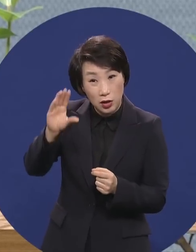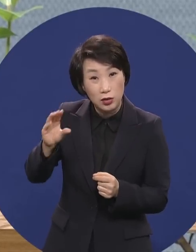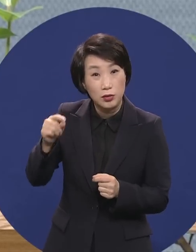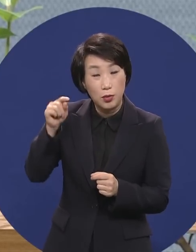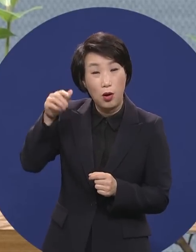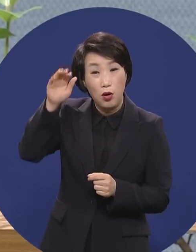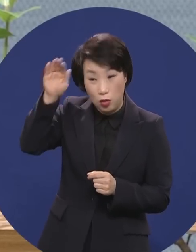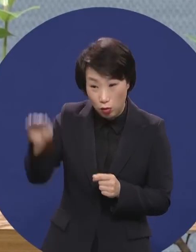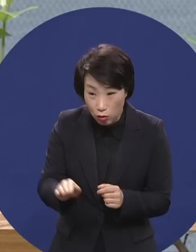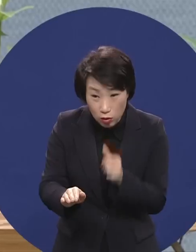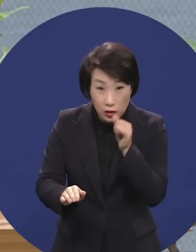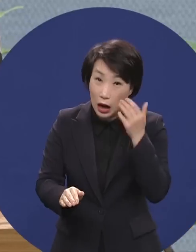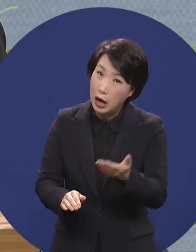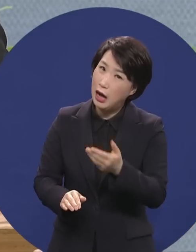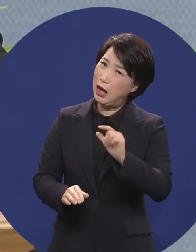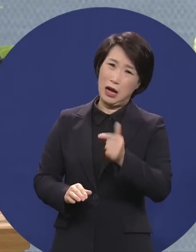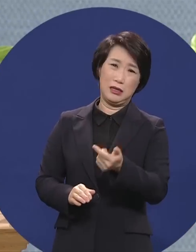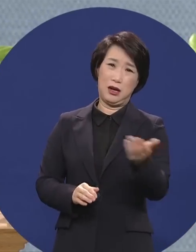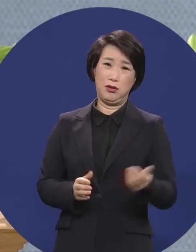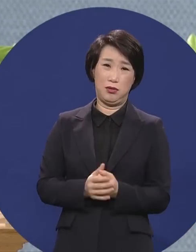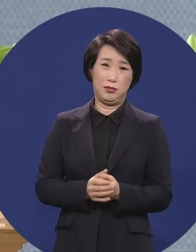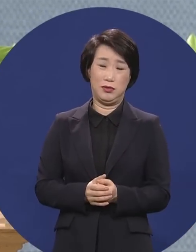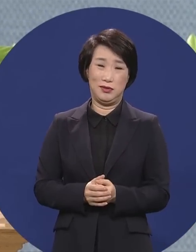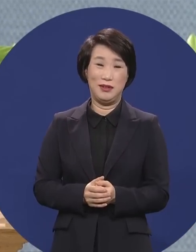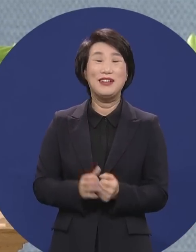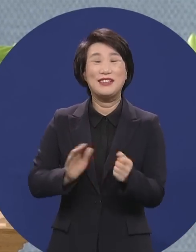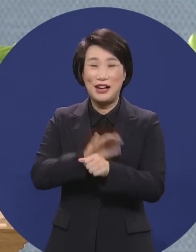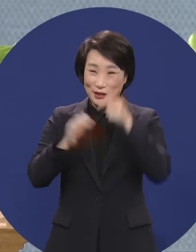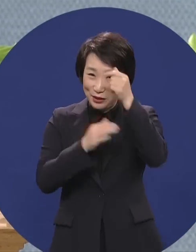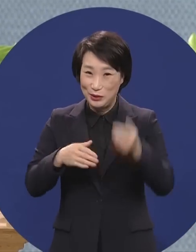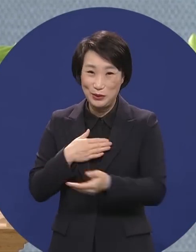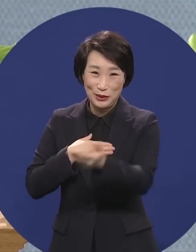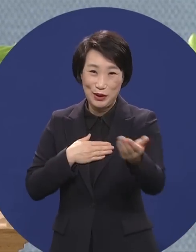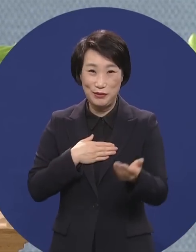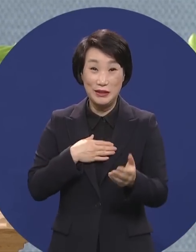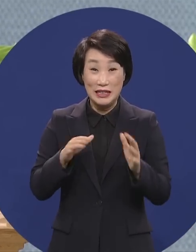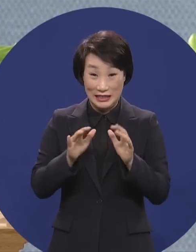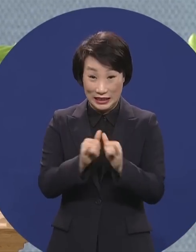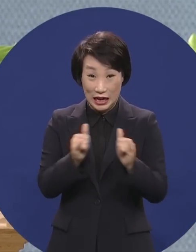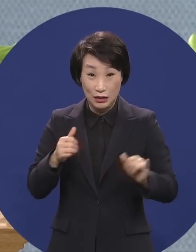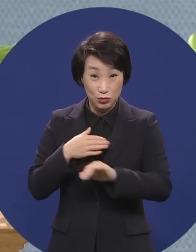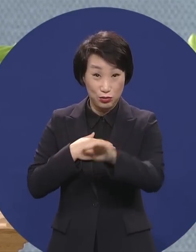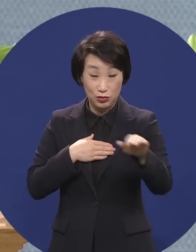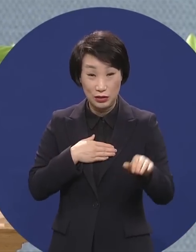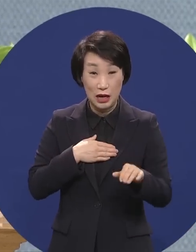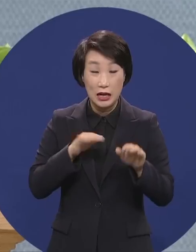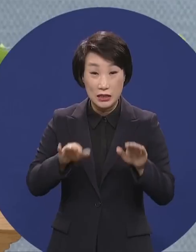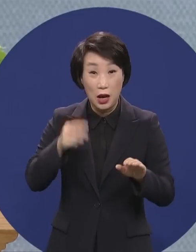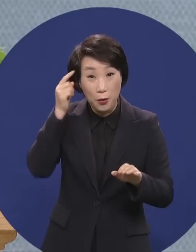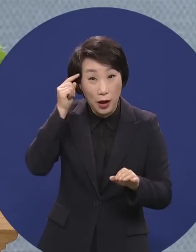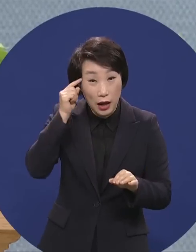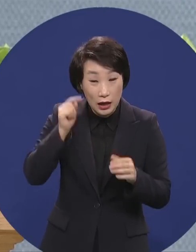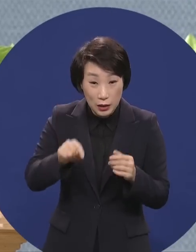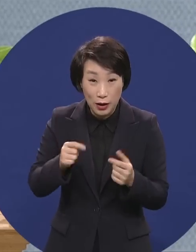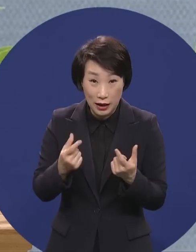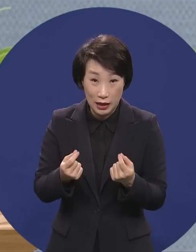알아야 된다. 사랑하는 여러분, 보세요. 우리 인간이 왜